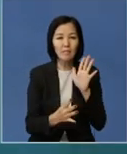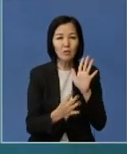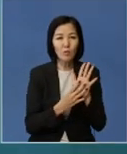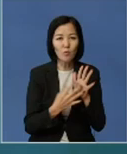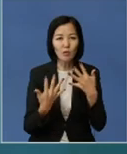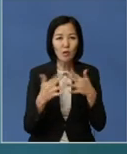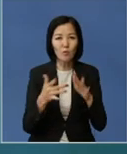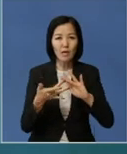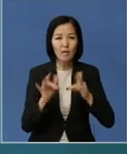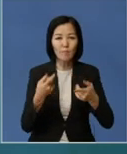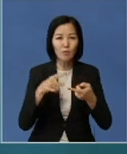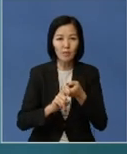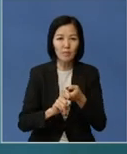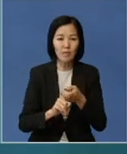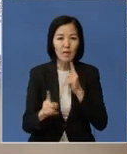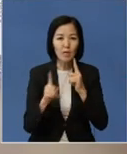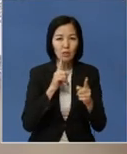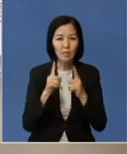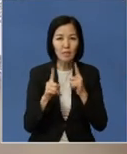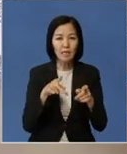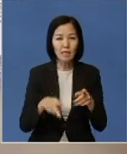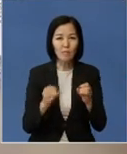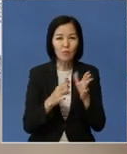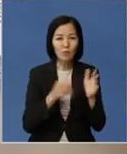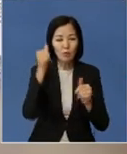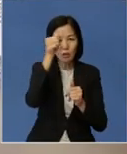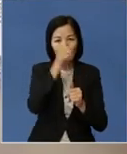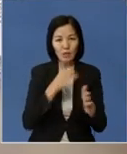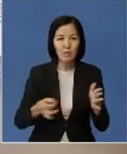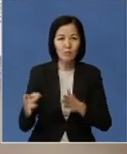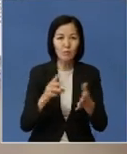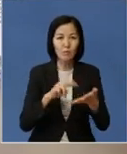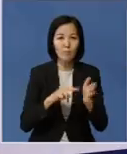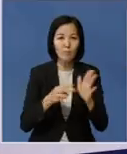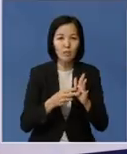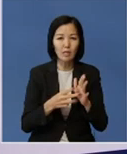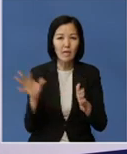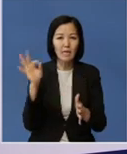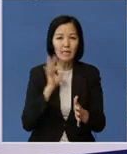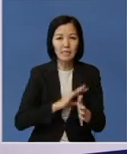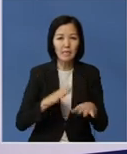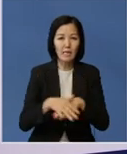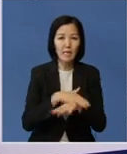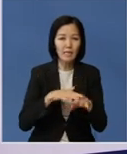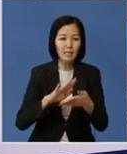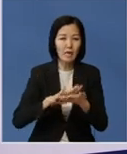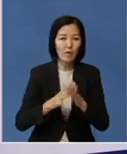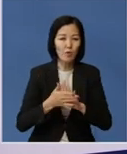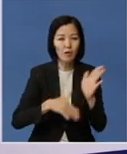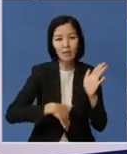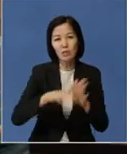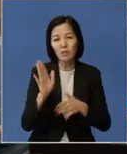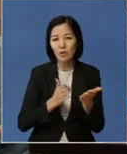елді мекен ғаламтор желісіне қосылады. Жиында сонымен қатар 2019 жылғы республикалық бюджет кірістері халықтың